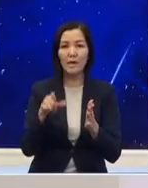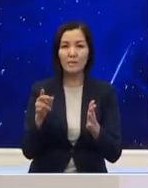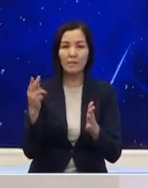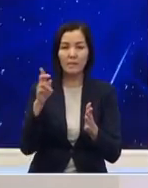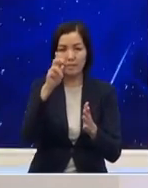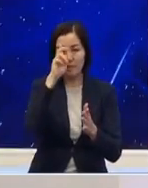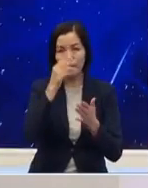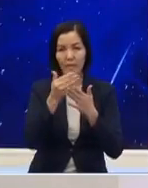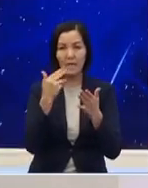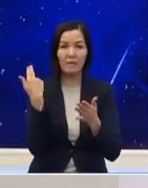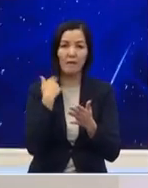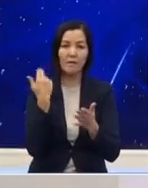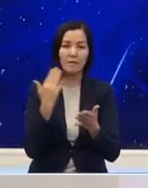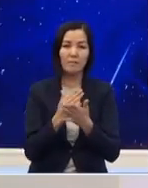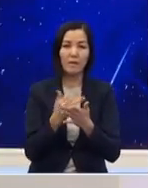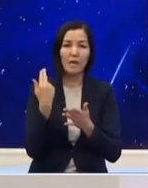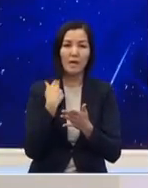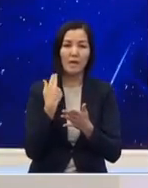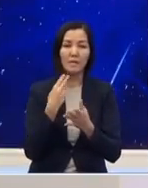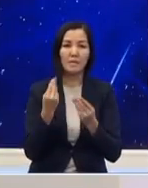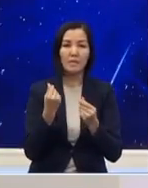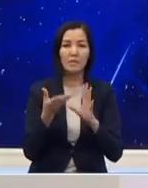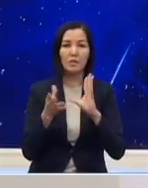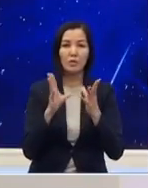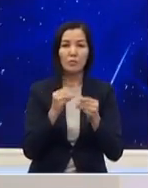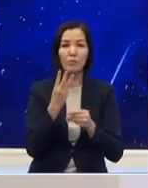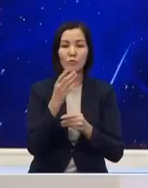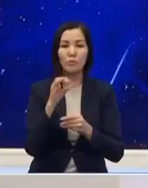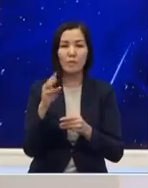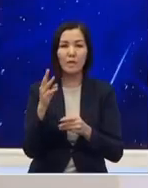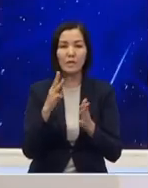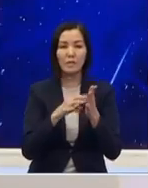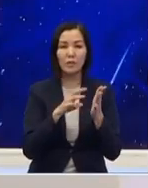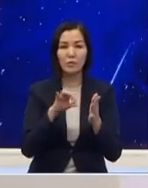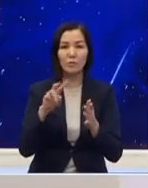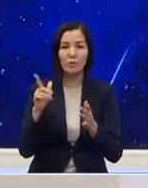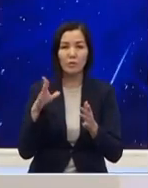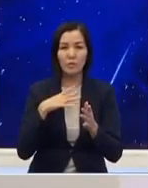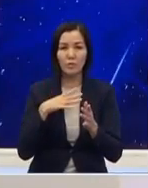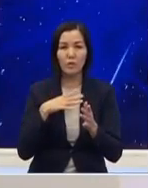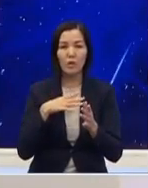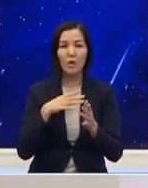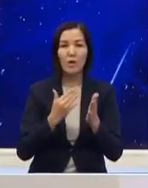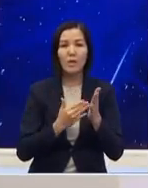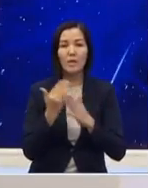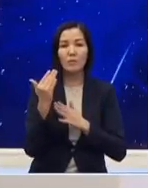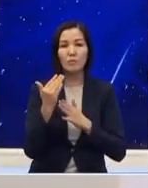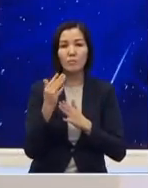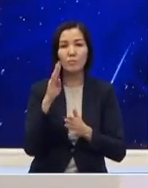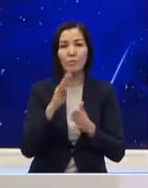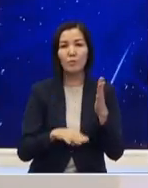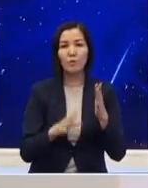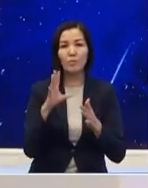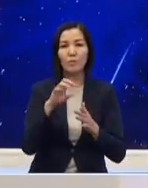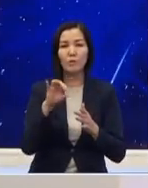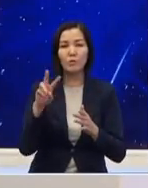азаматтың мемлекет алдында қарызы бар. Берешек қаржының негізгі соммасы 3 миллиард 800 миллионға жуық. Ал өсімпұл көлемі 500